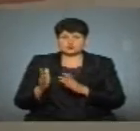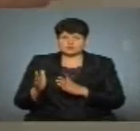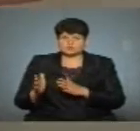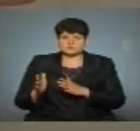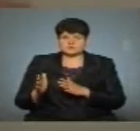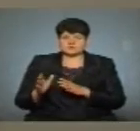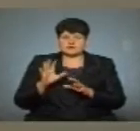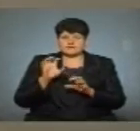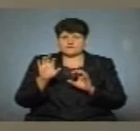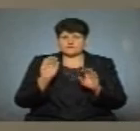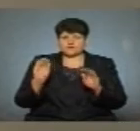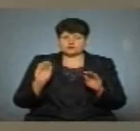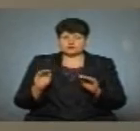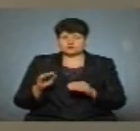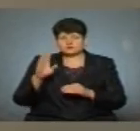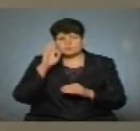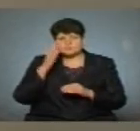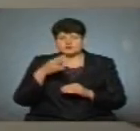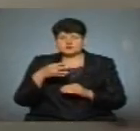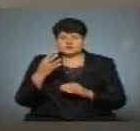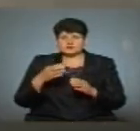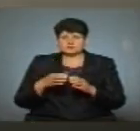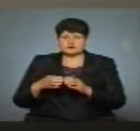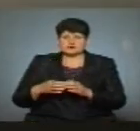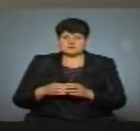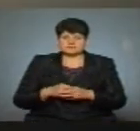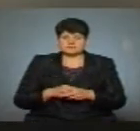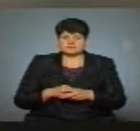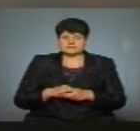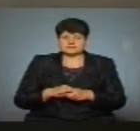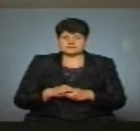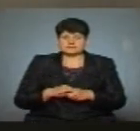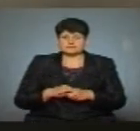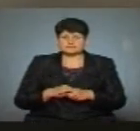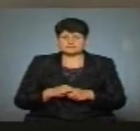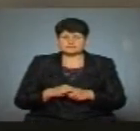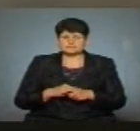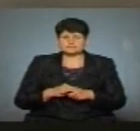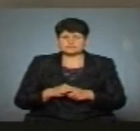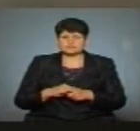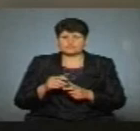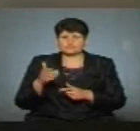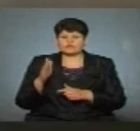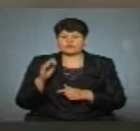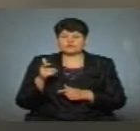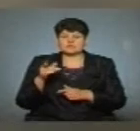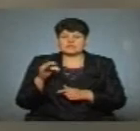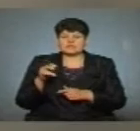стінах фотографії бійців 44-ї артбригади. Це в Углегірську нас